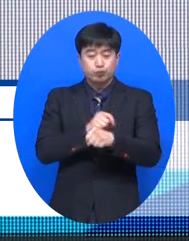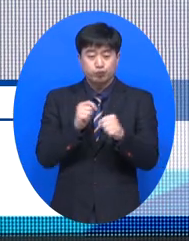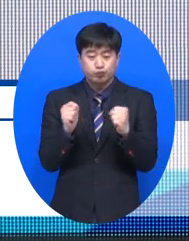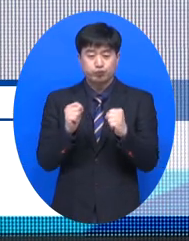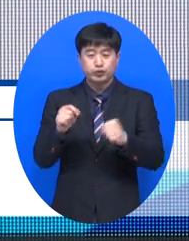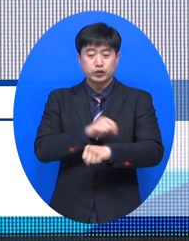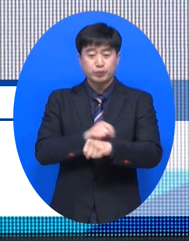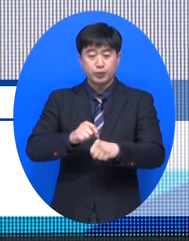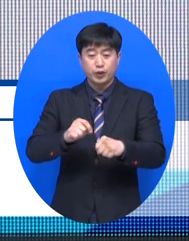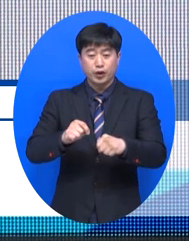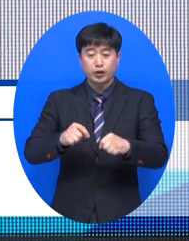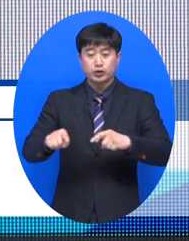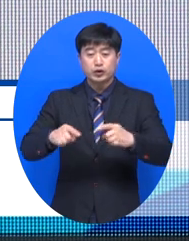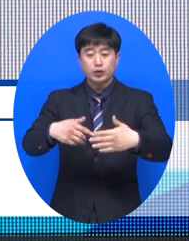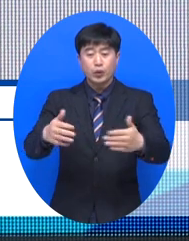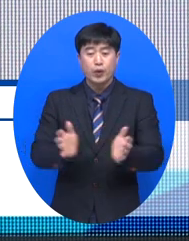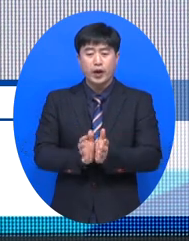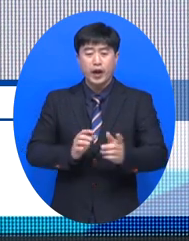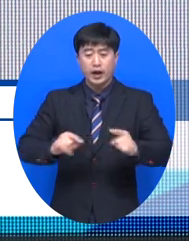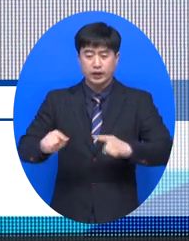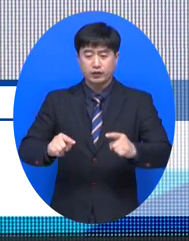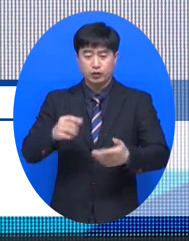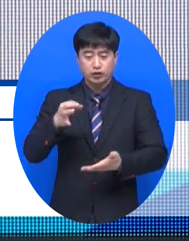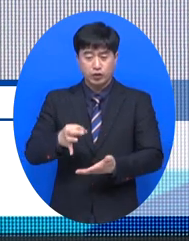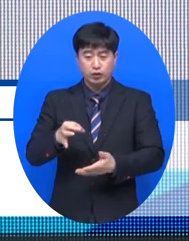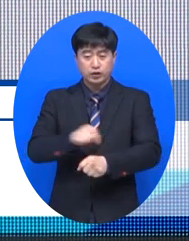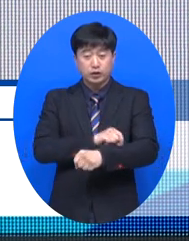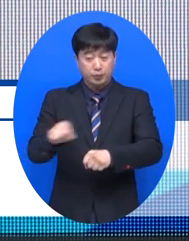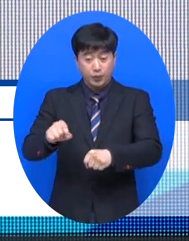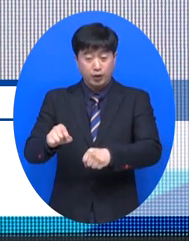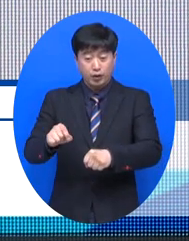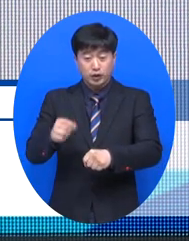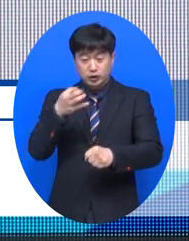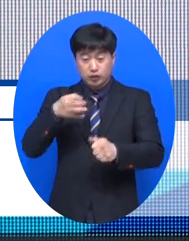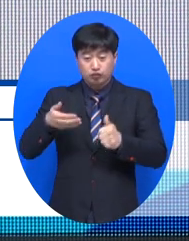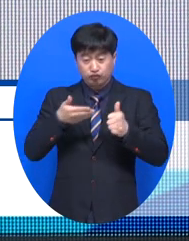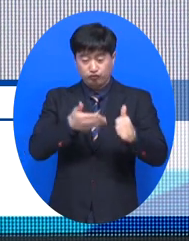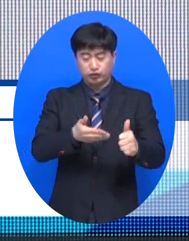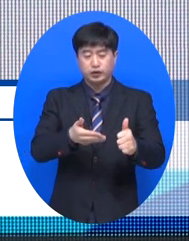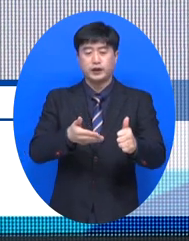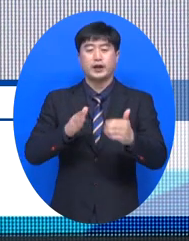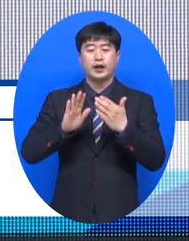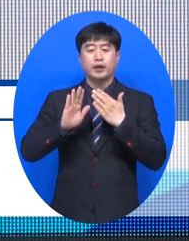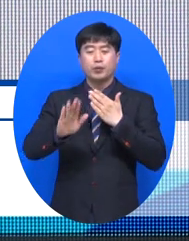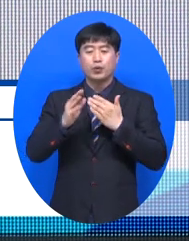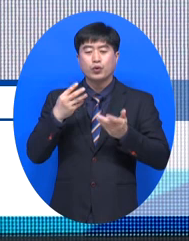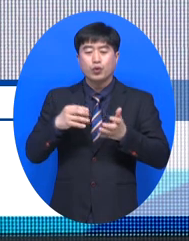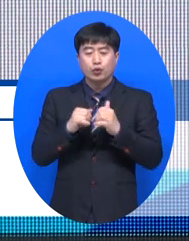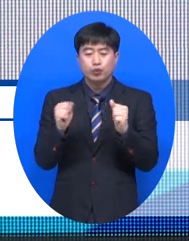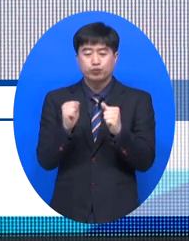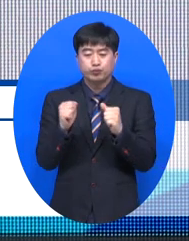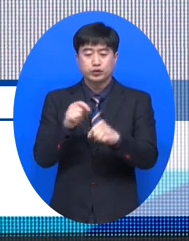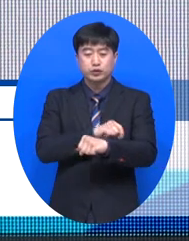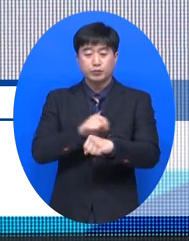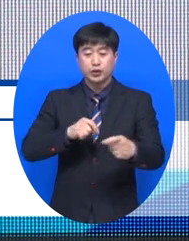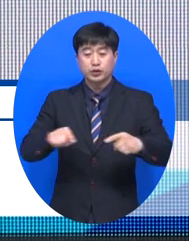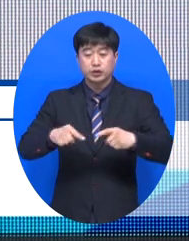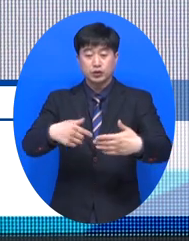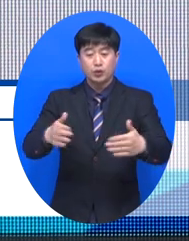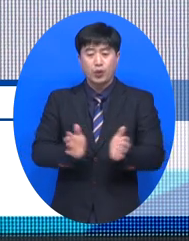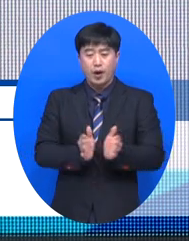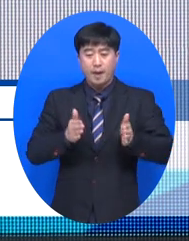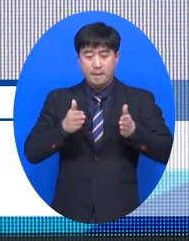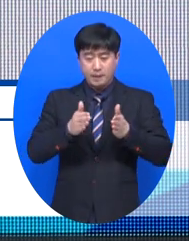특별자치도에 행정적, 재정적 특례를 부여하는 것이 앞으로 경기